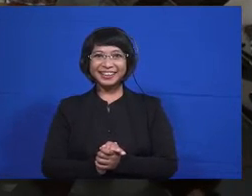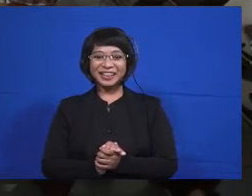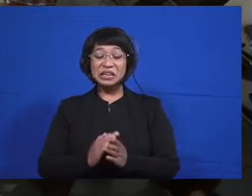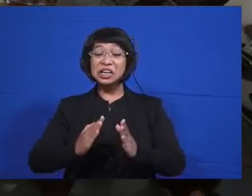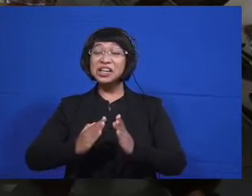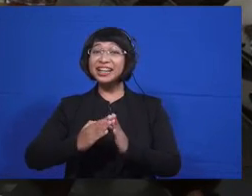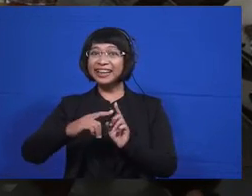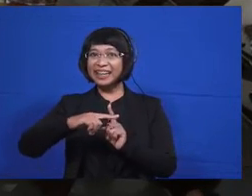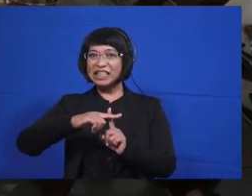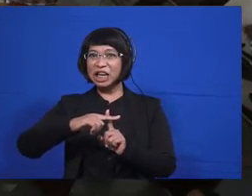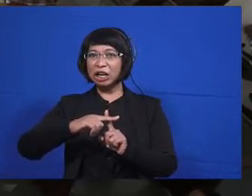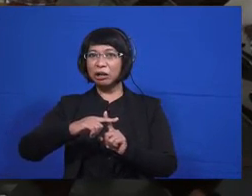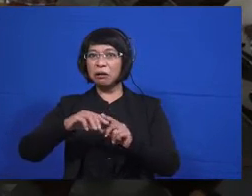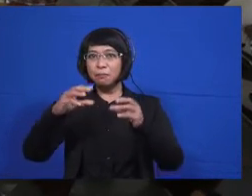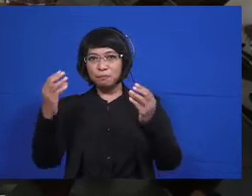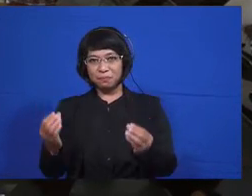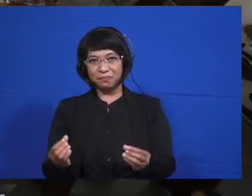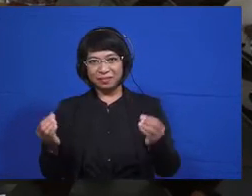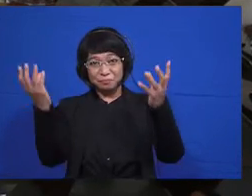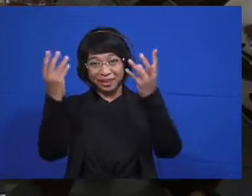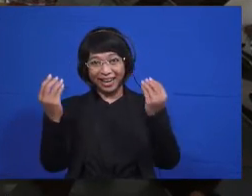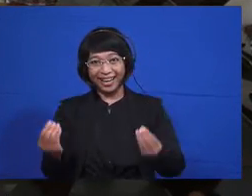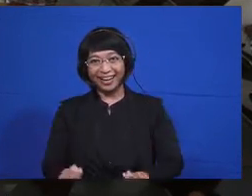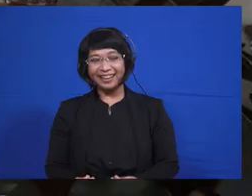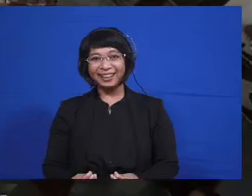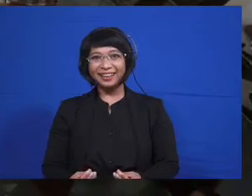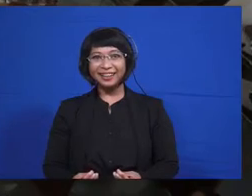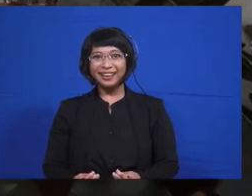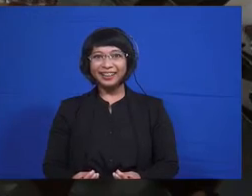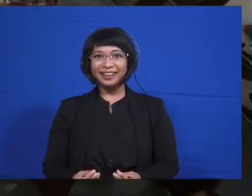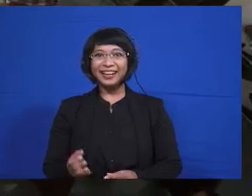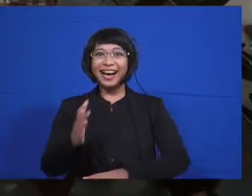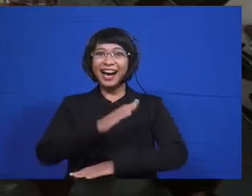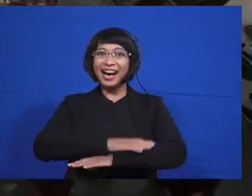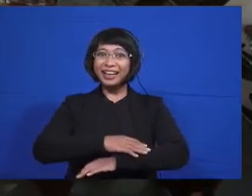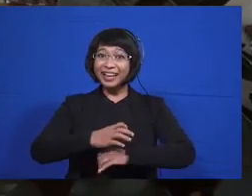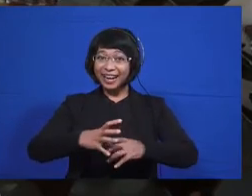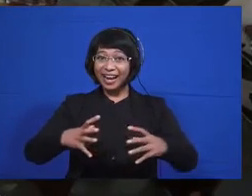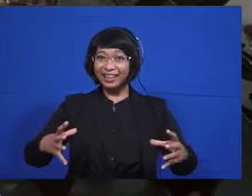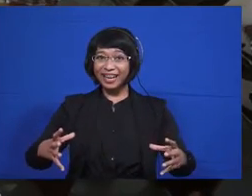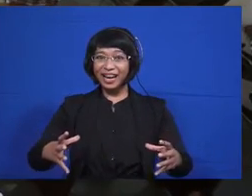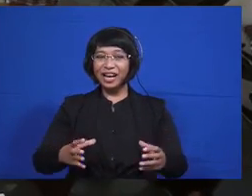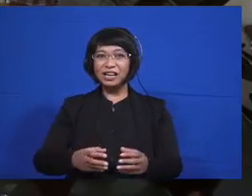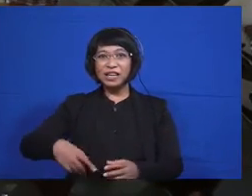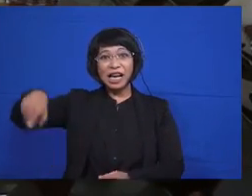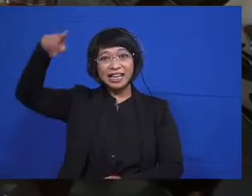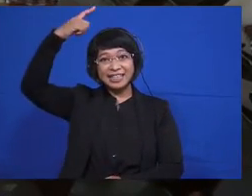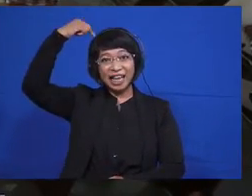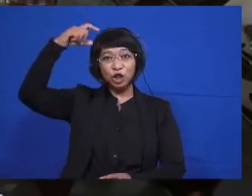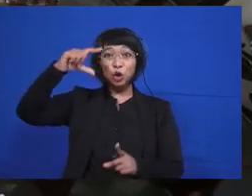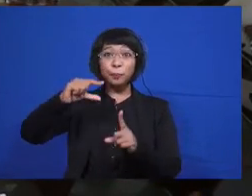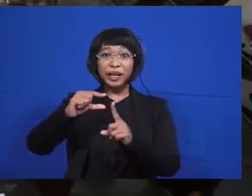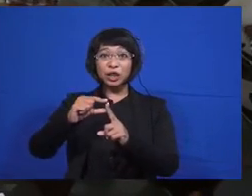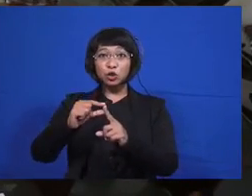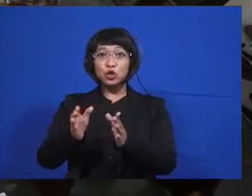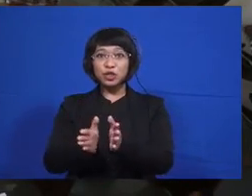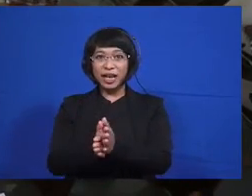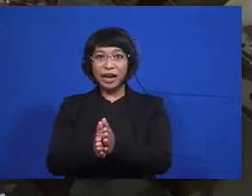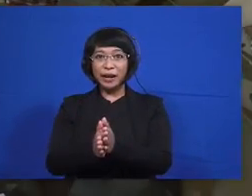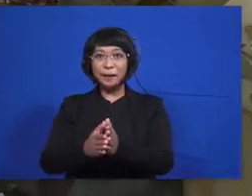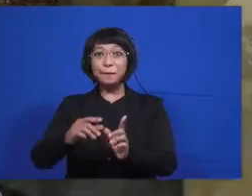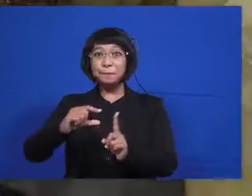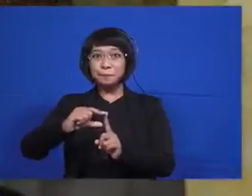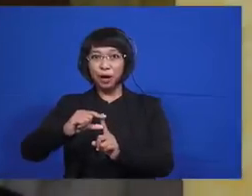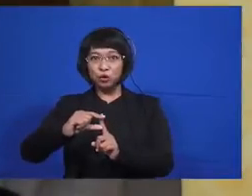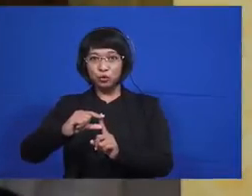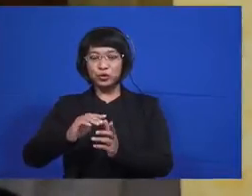gereja merayakan Hari Raya Santo Petrus dan Santo Paulus.